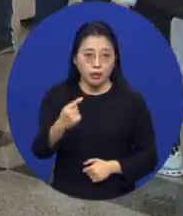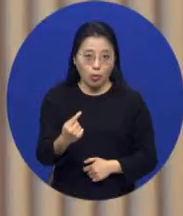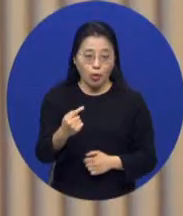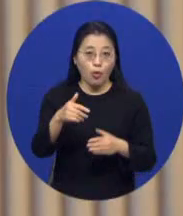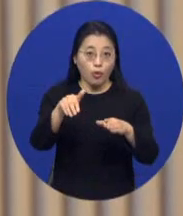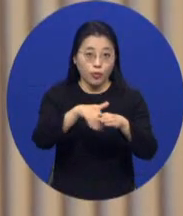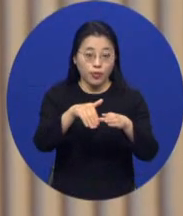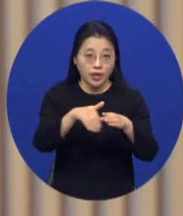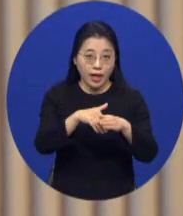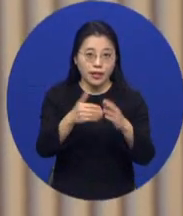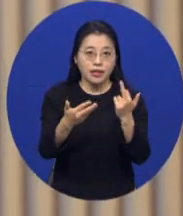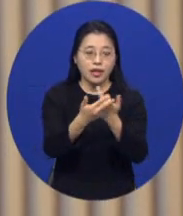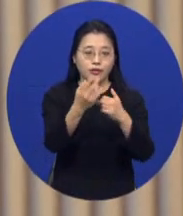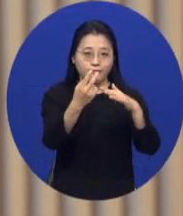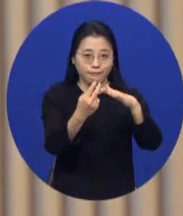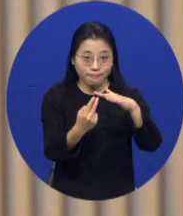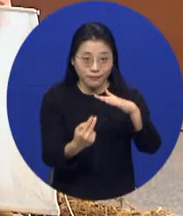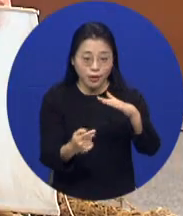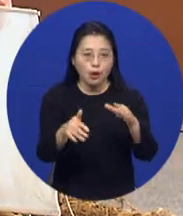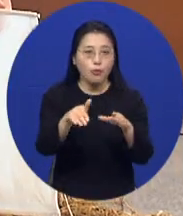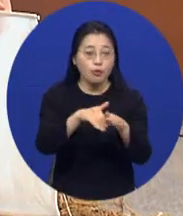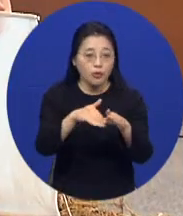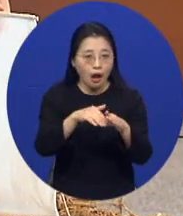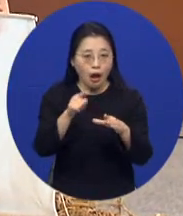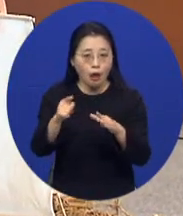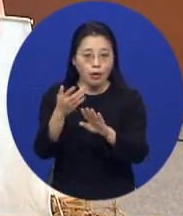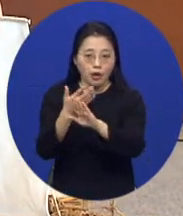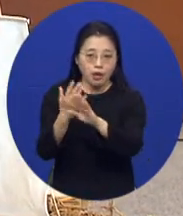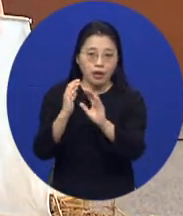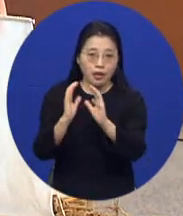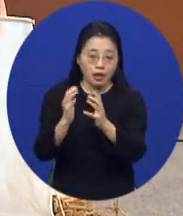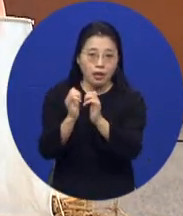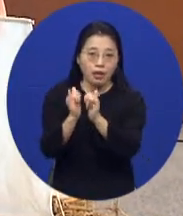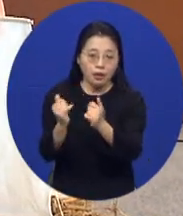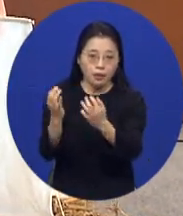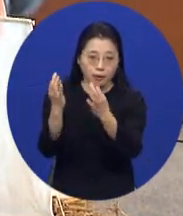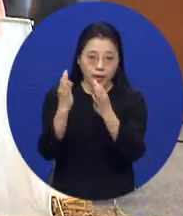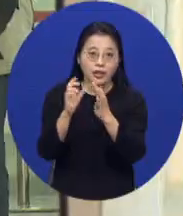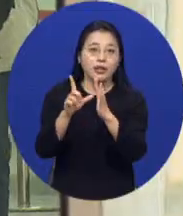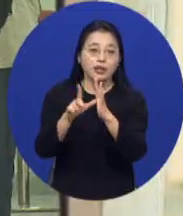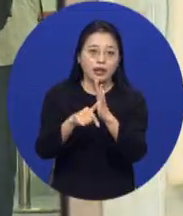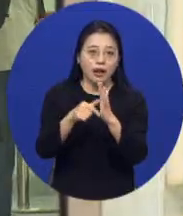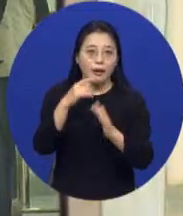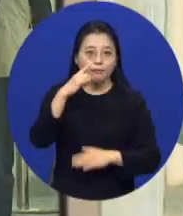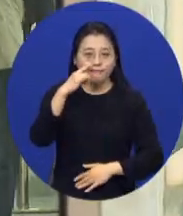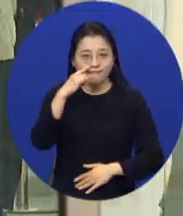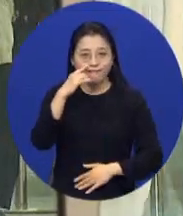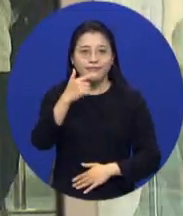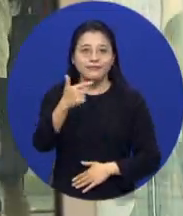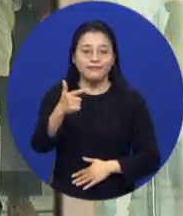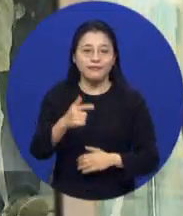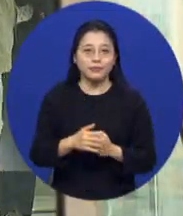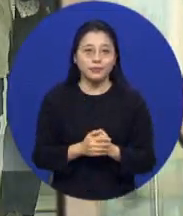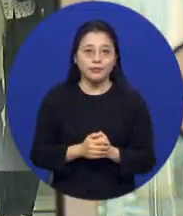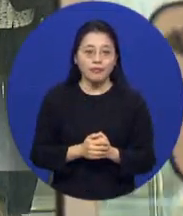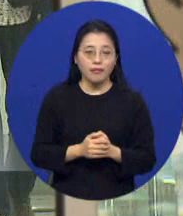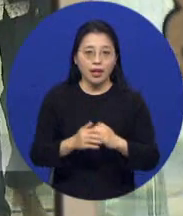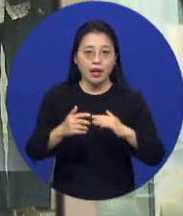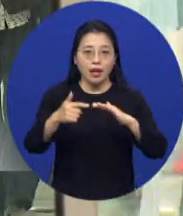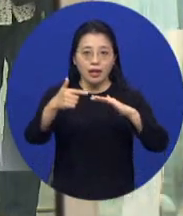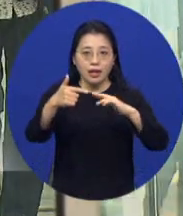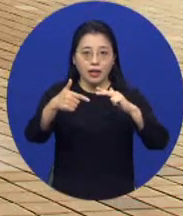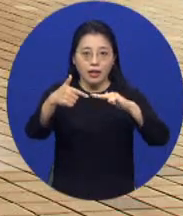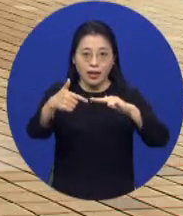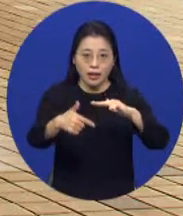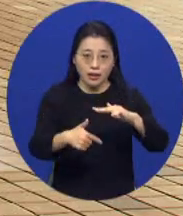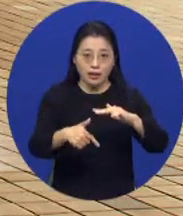해녀문화는 서양에서 온 여행객들에게 호기심을 자극합니다 오는 19일에도 서귀포 강정왕의 11만